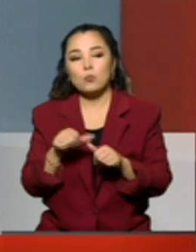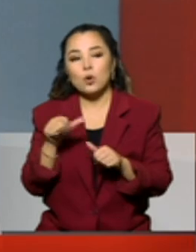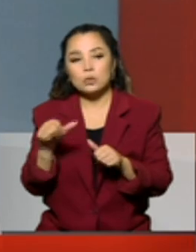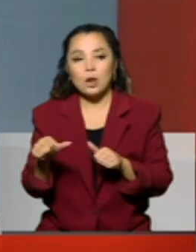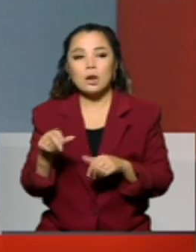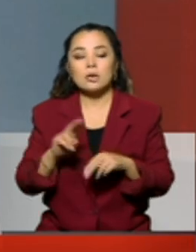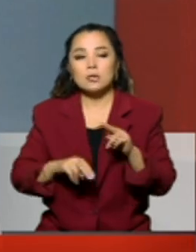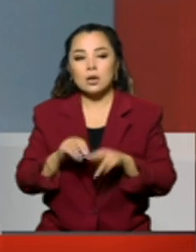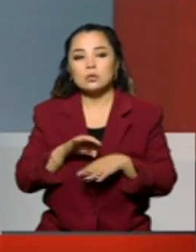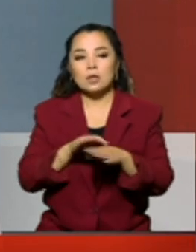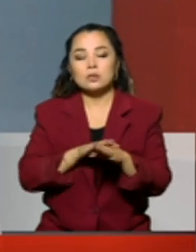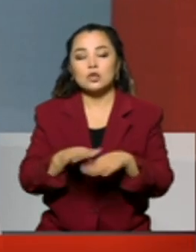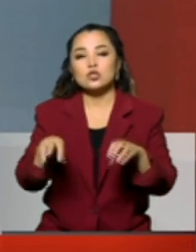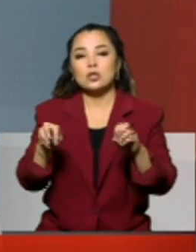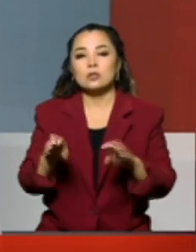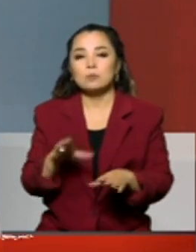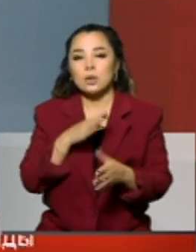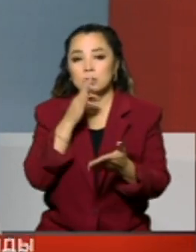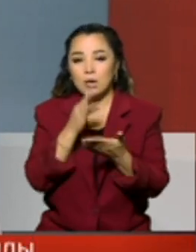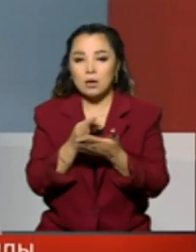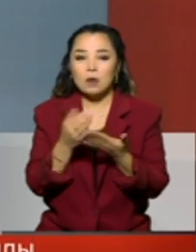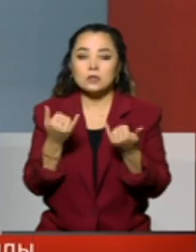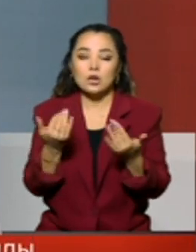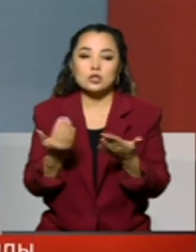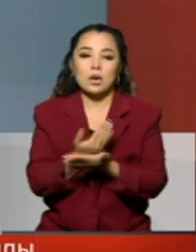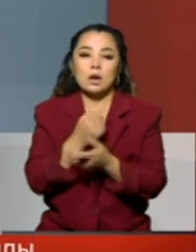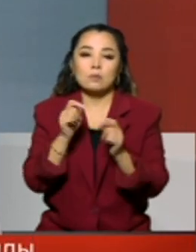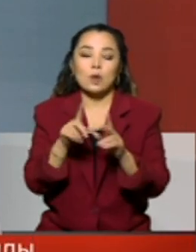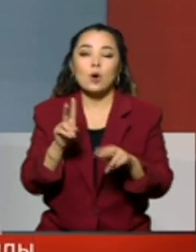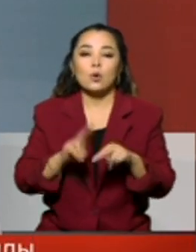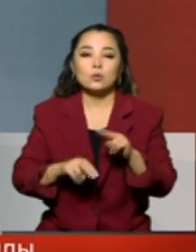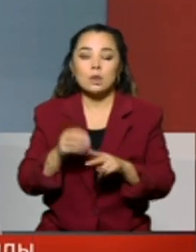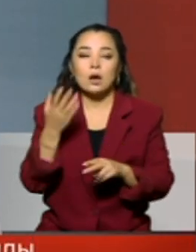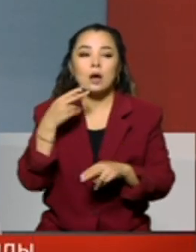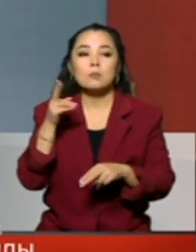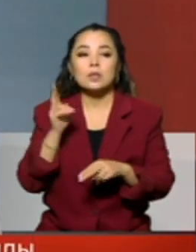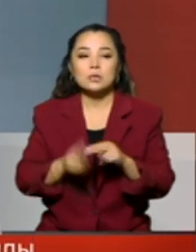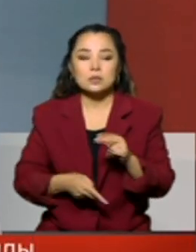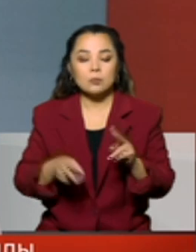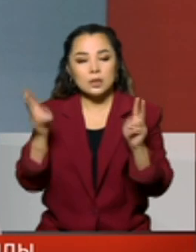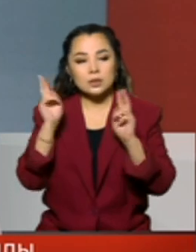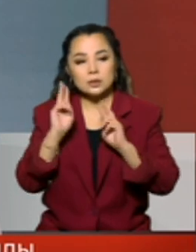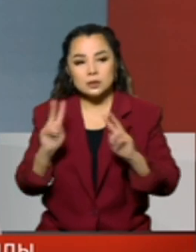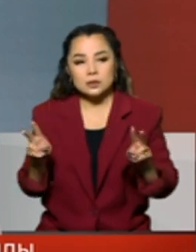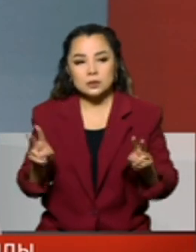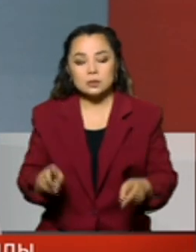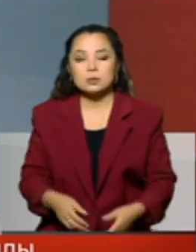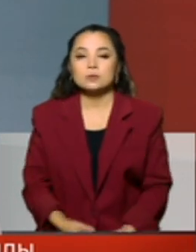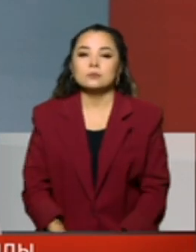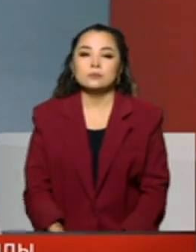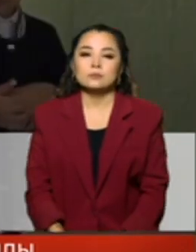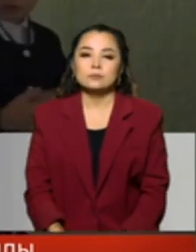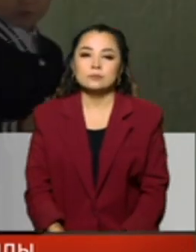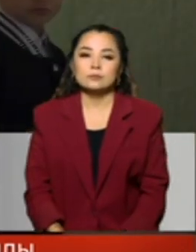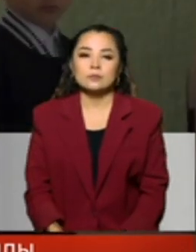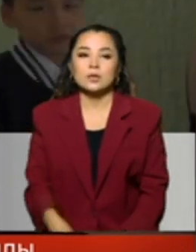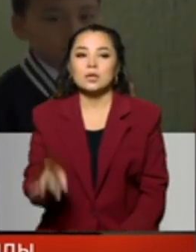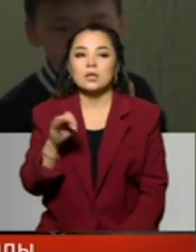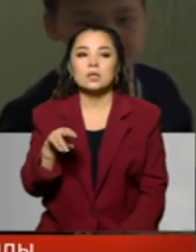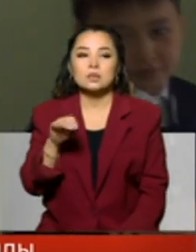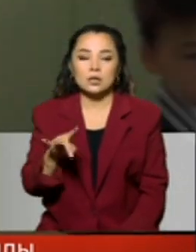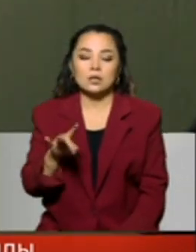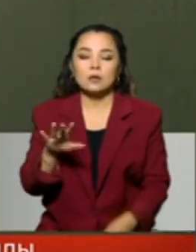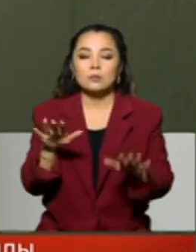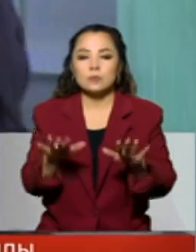ғимаратты салу жөнінде шешім шыққан еді, алайда жаңа мектептің құрылысы қашан бітері белгісіз. Риддердегі